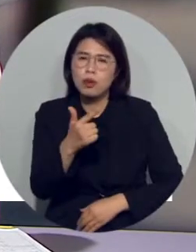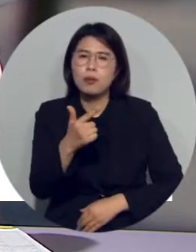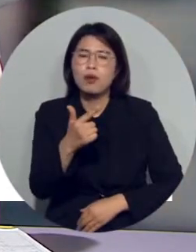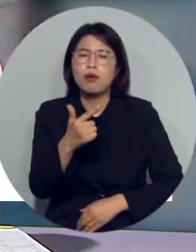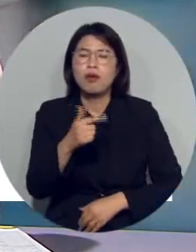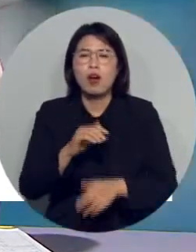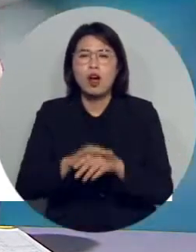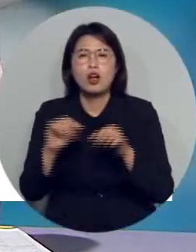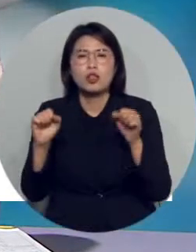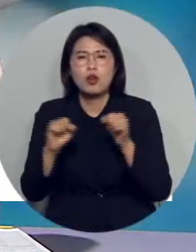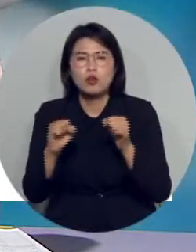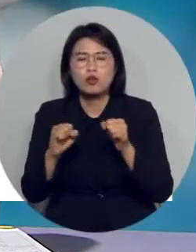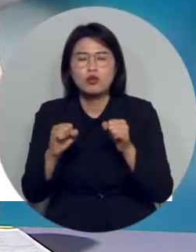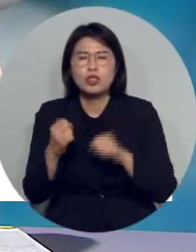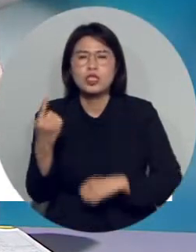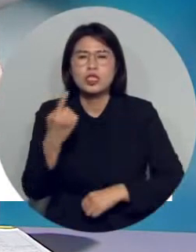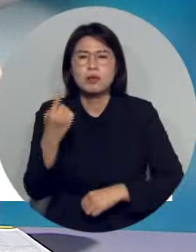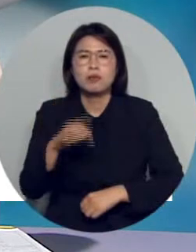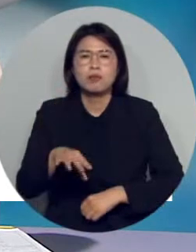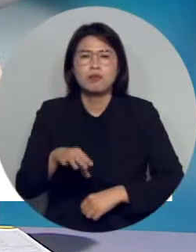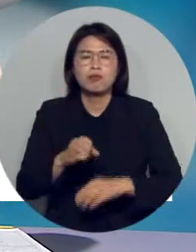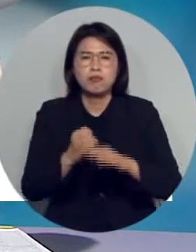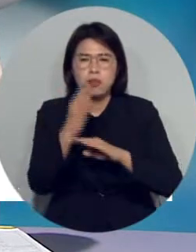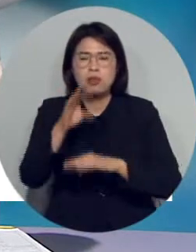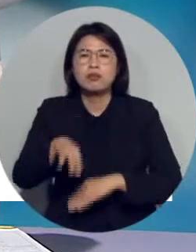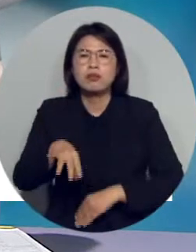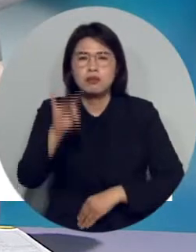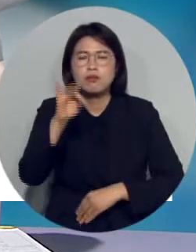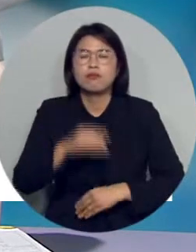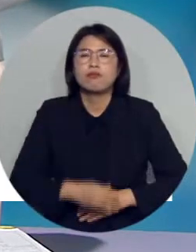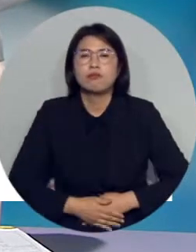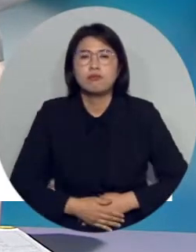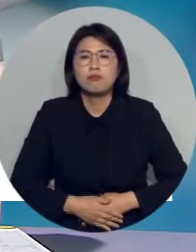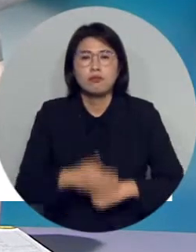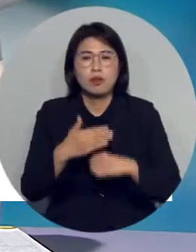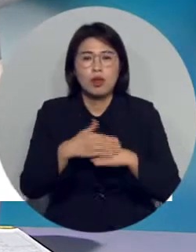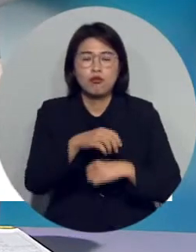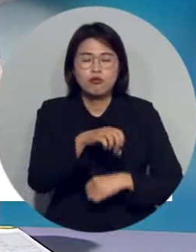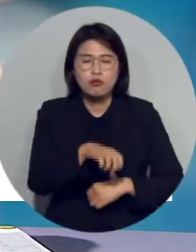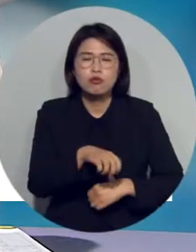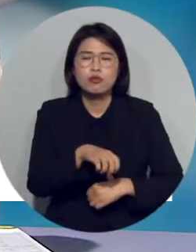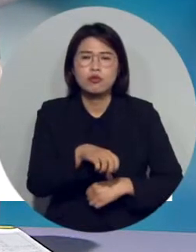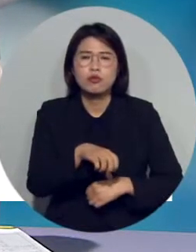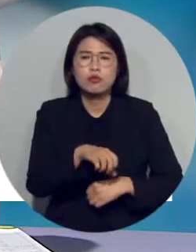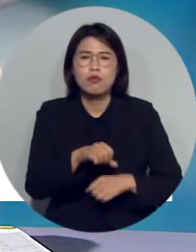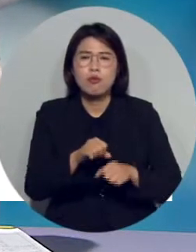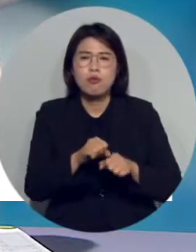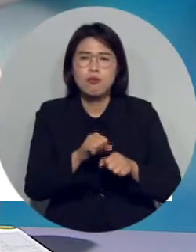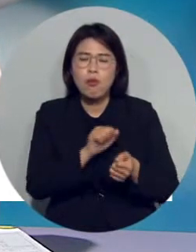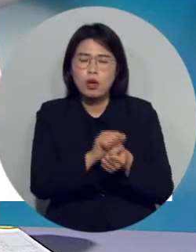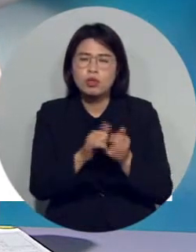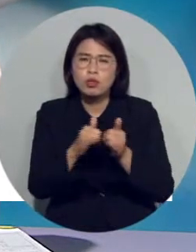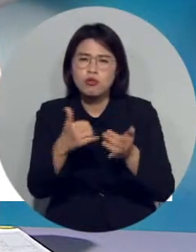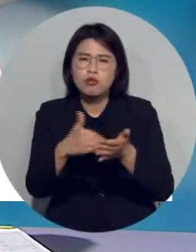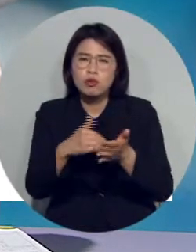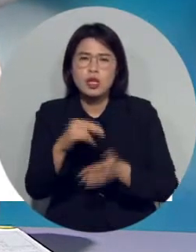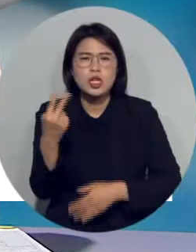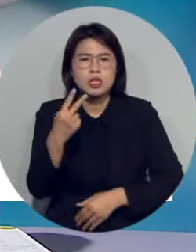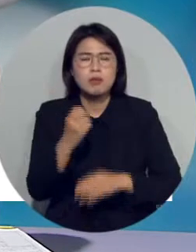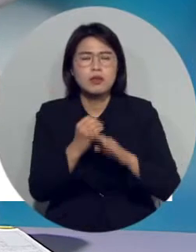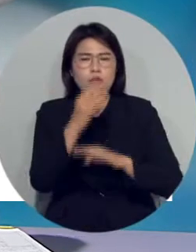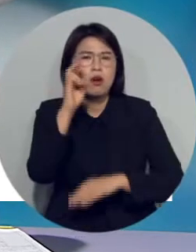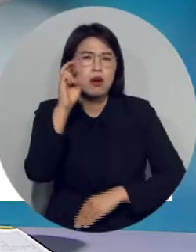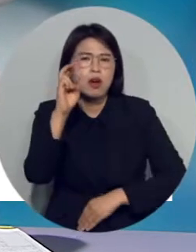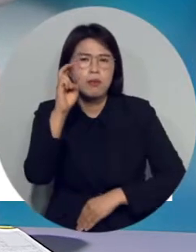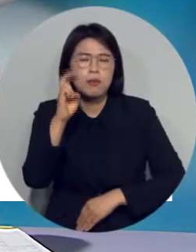경북은 처음으로 1000명 이상의 확진 자가 쏟아졌습니다 대구는 조만간 확진 자가 2천 명이 넘을 전망입니다